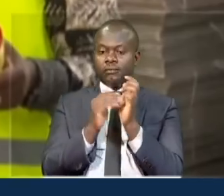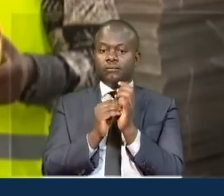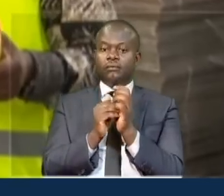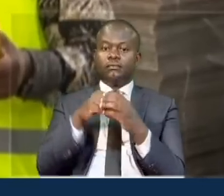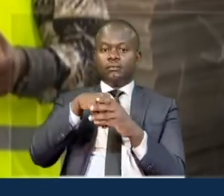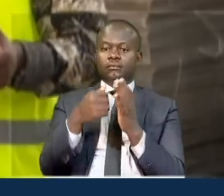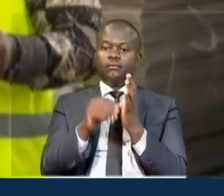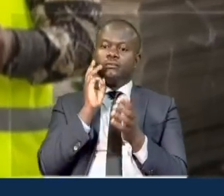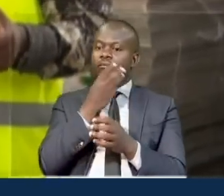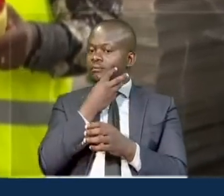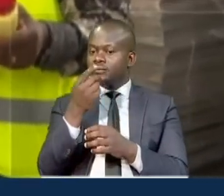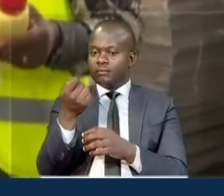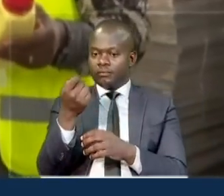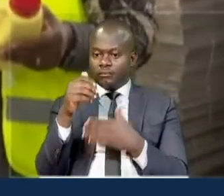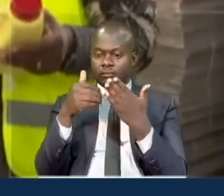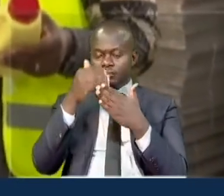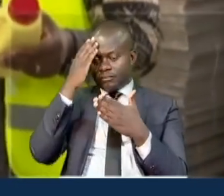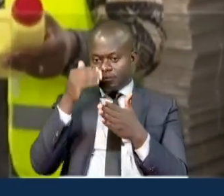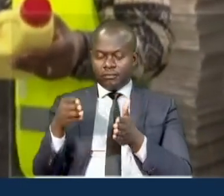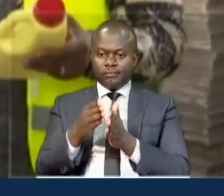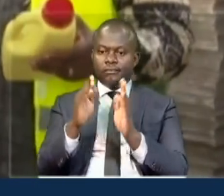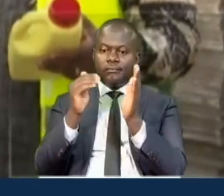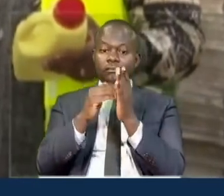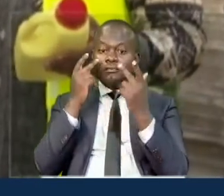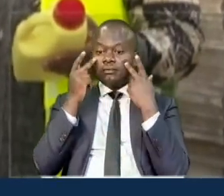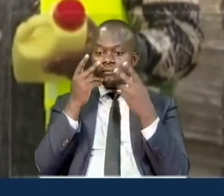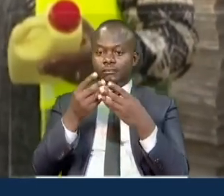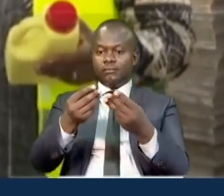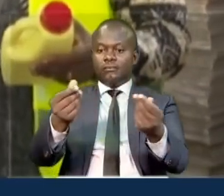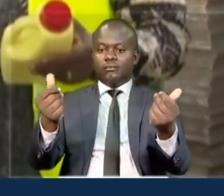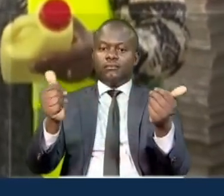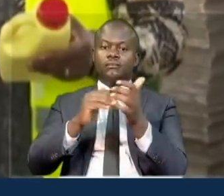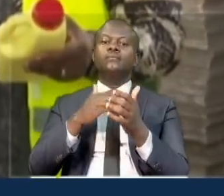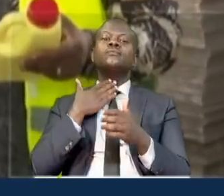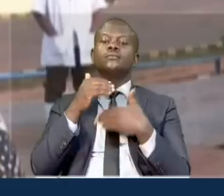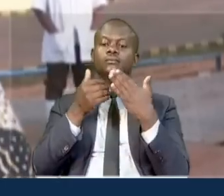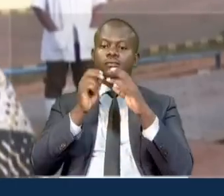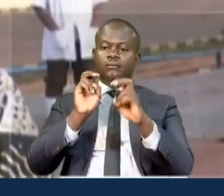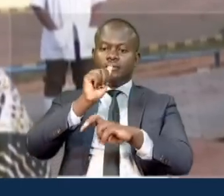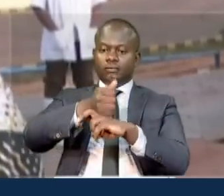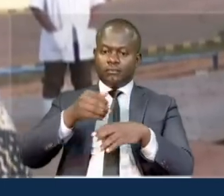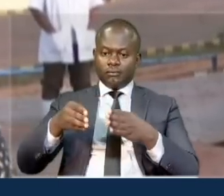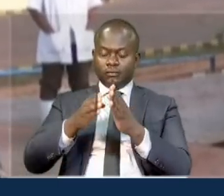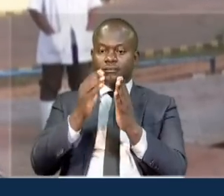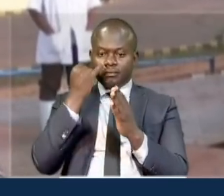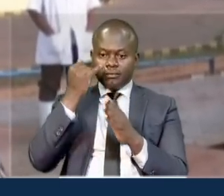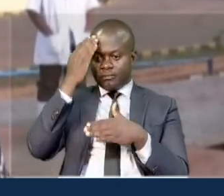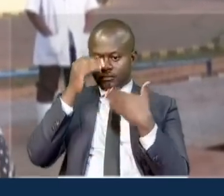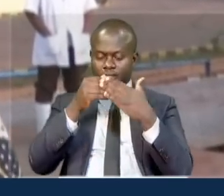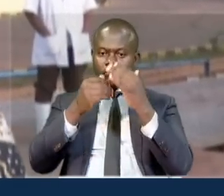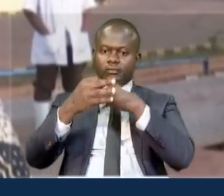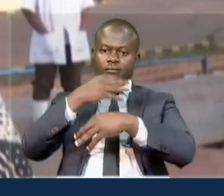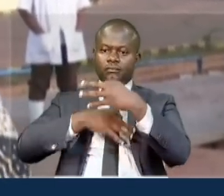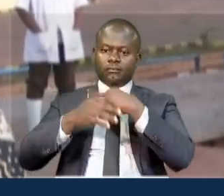harimo ikibazo cy'amazi makeya ubuzima cy'amazi maratirite kubona ko amazi yangije twifuza nabo ko hajyamo umuhanda ukomeye kugira ngo inganda zaje